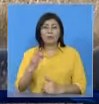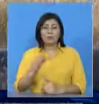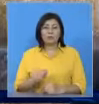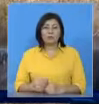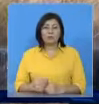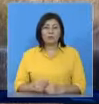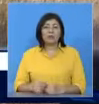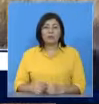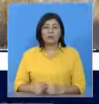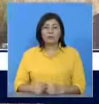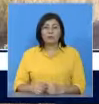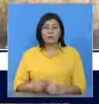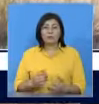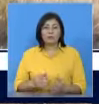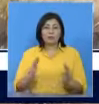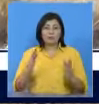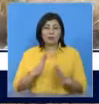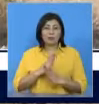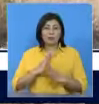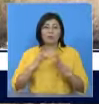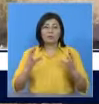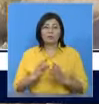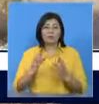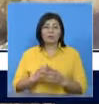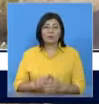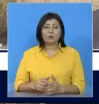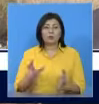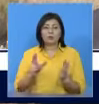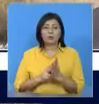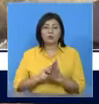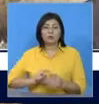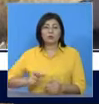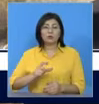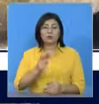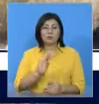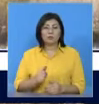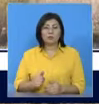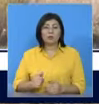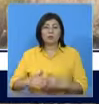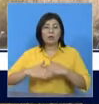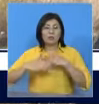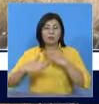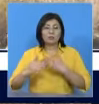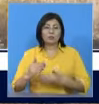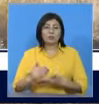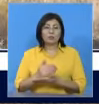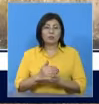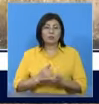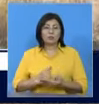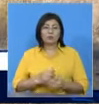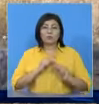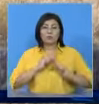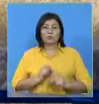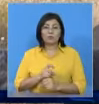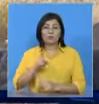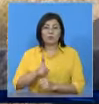Табиғатты бұзбай, өздерің білесіздер, мына 8 өзеніміздің арналарын тазарту жұмыстарына тапсырыс